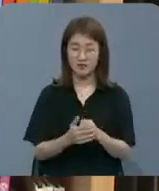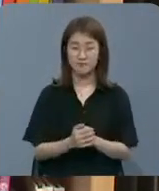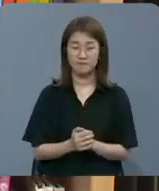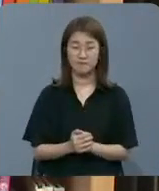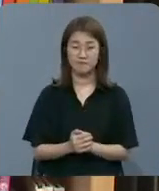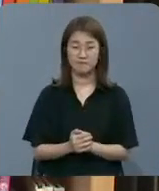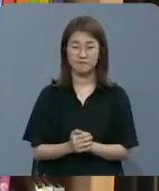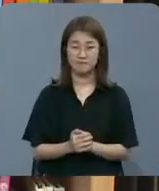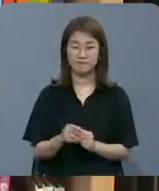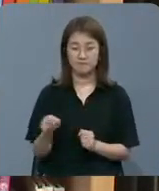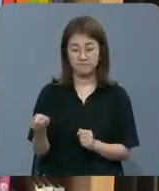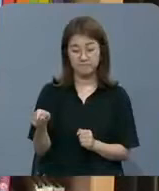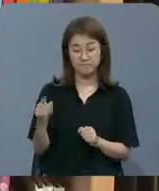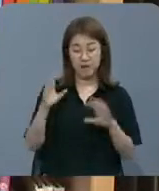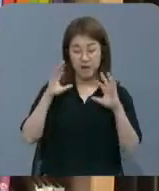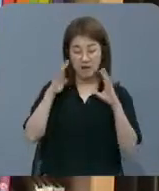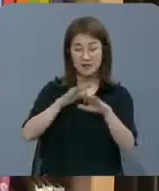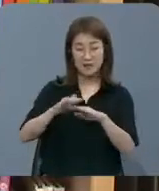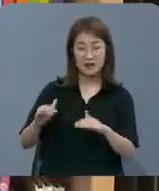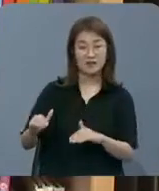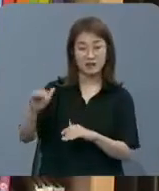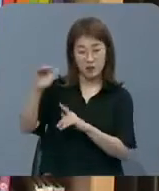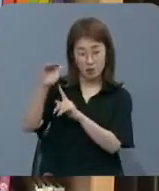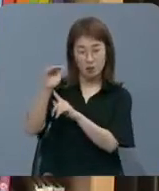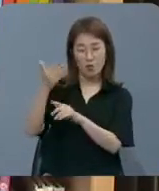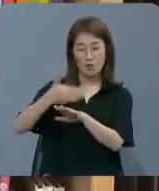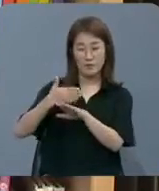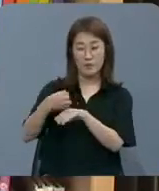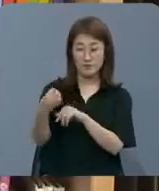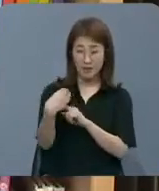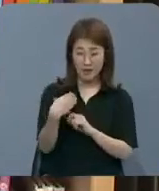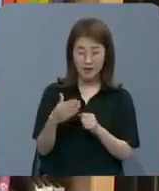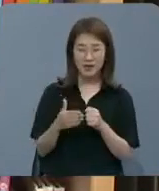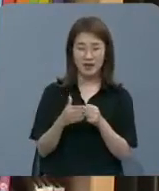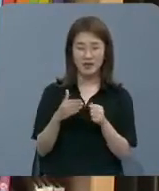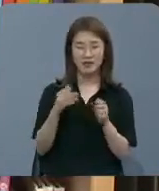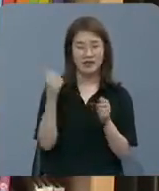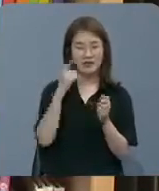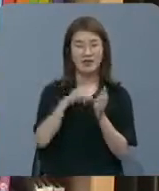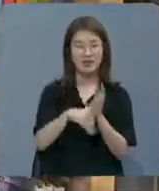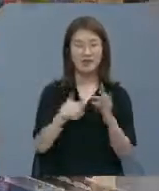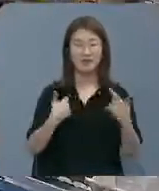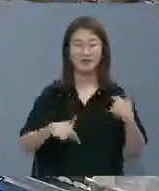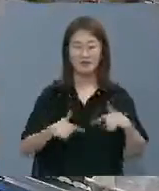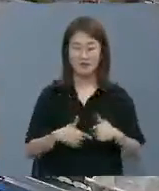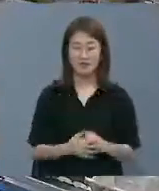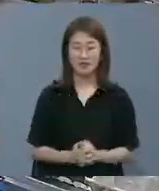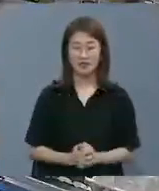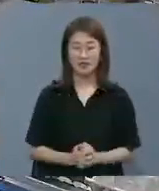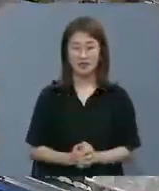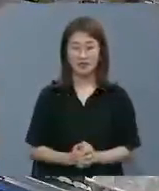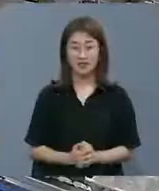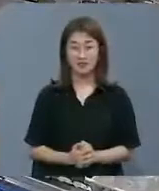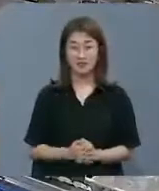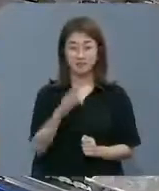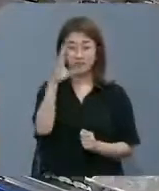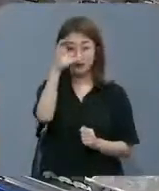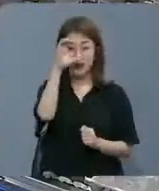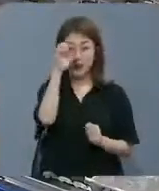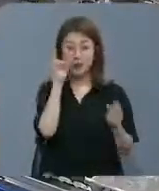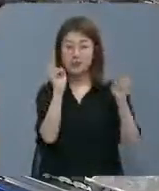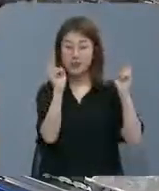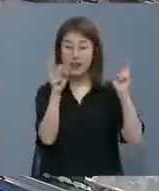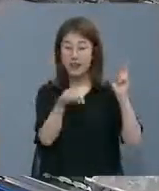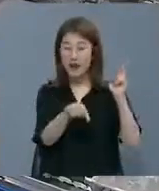그 청소년들이 잘 크고 고맙다는 말을 듣고 이럴 때는 참 기쁘죠. 이 달걀 생산